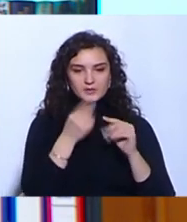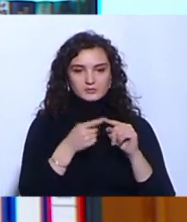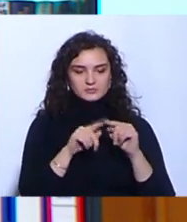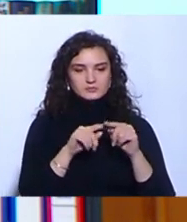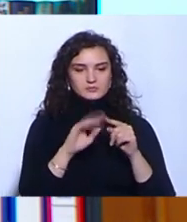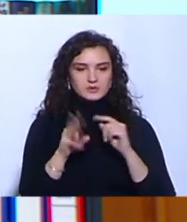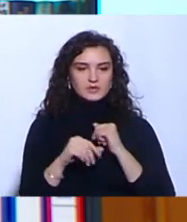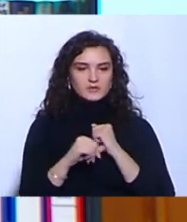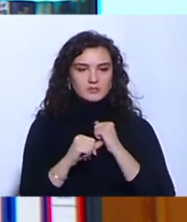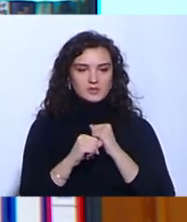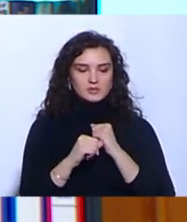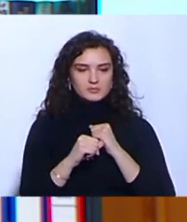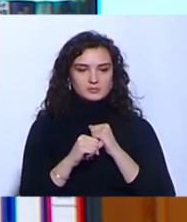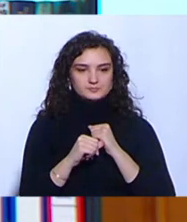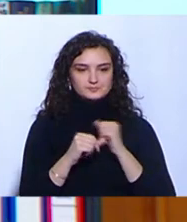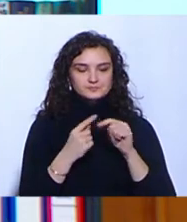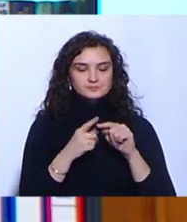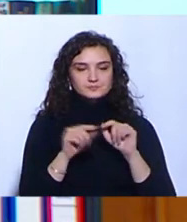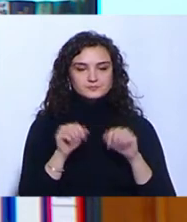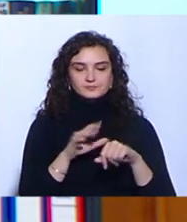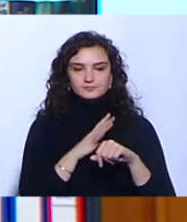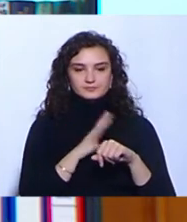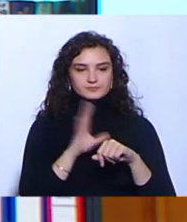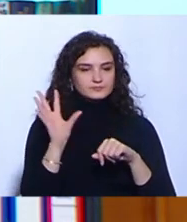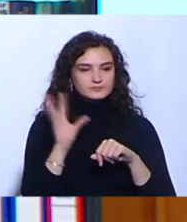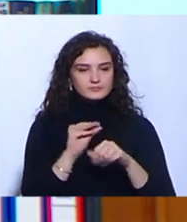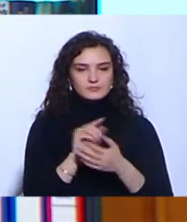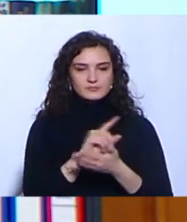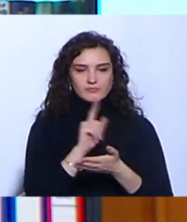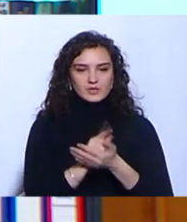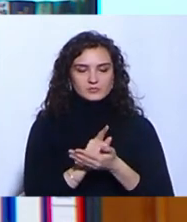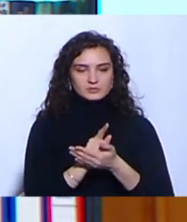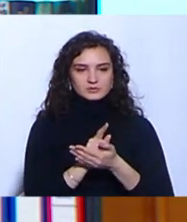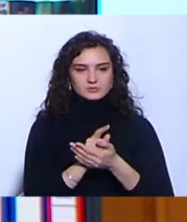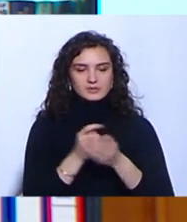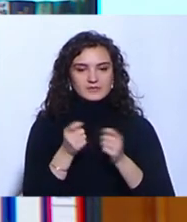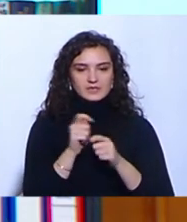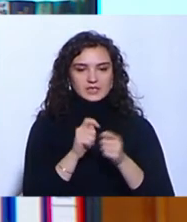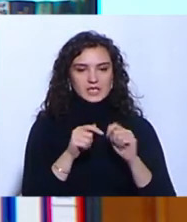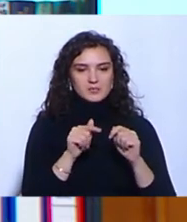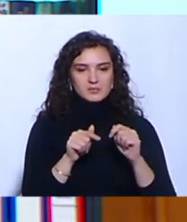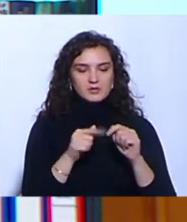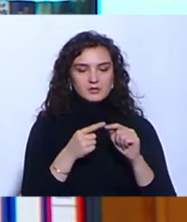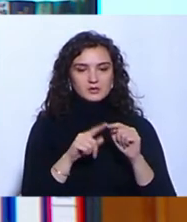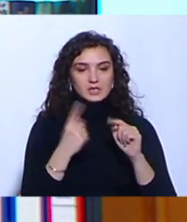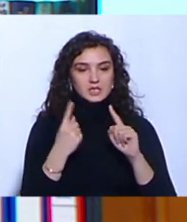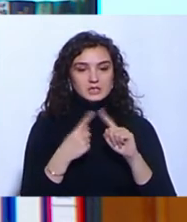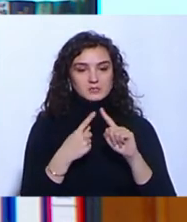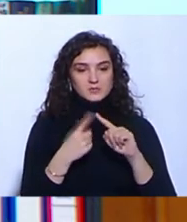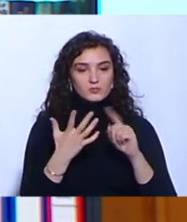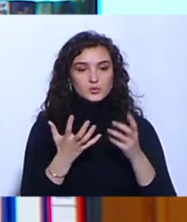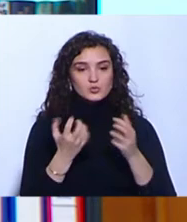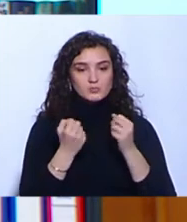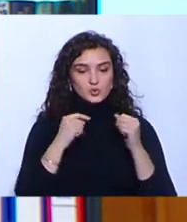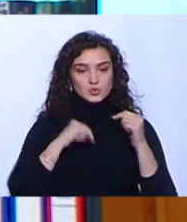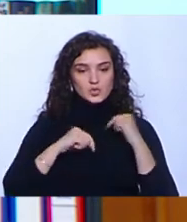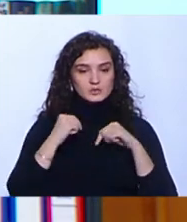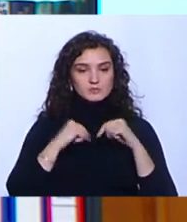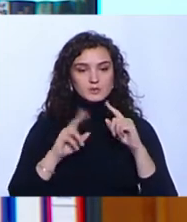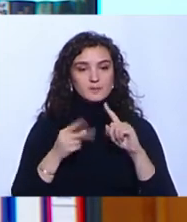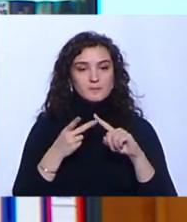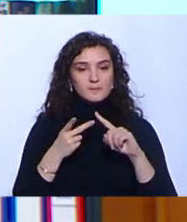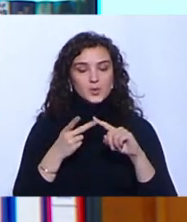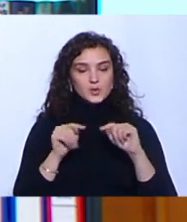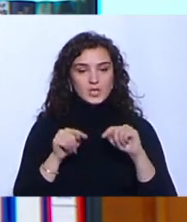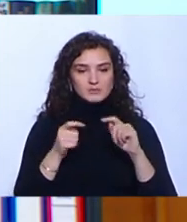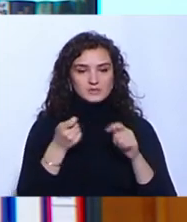ყველაზე მეტად გვეხმარება და ეს შეიძლება იყოს ყველა აუცილებელი ნივთიერება ერთი მხრივ, რომელიც უნდა მიიღოს ორგანიზმმა, და